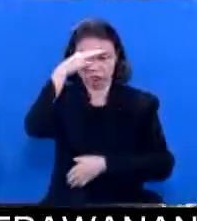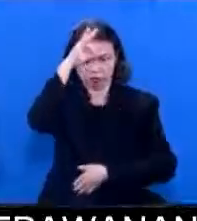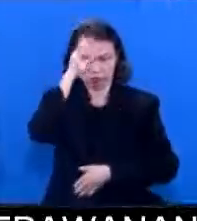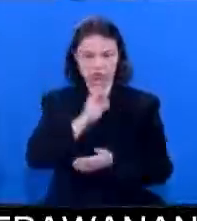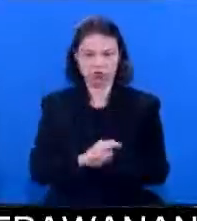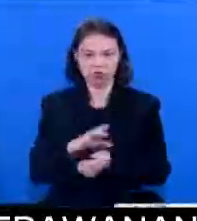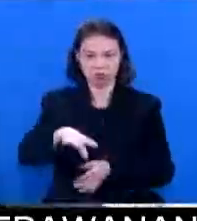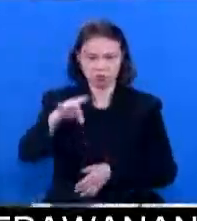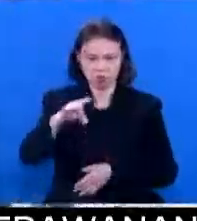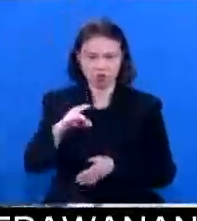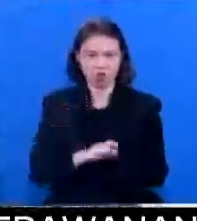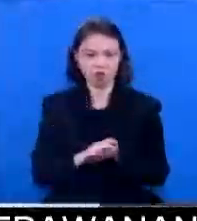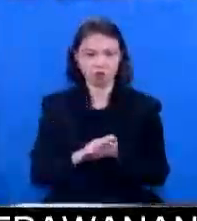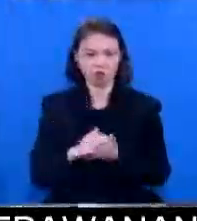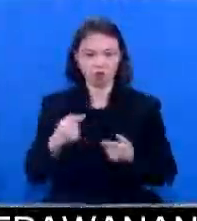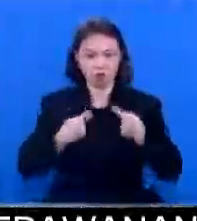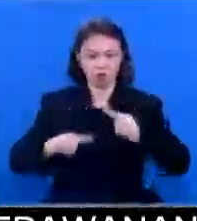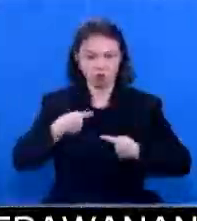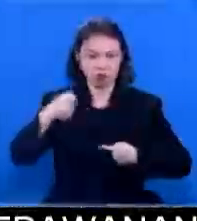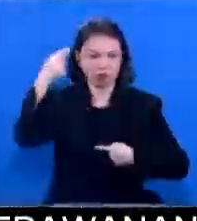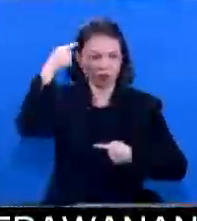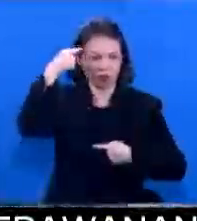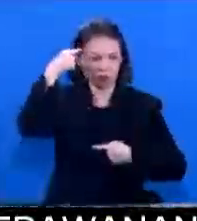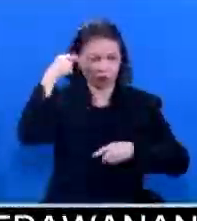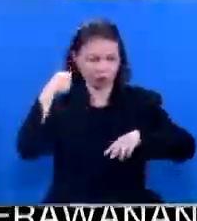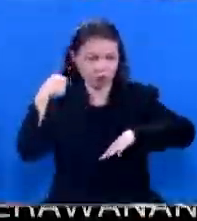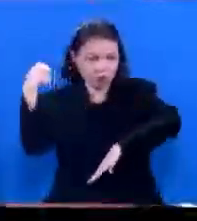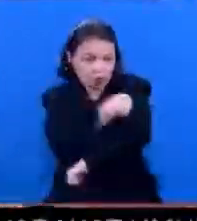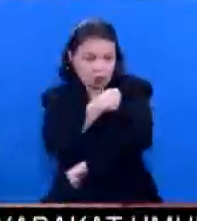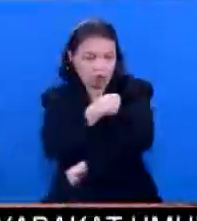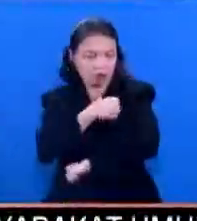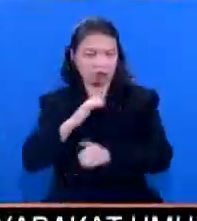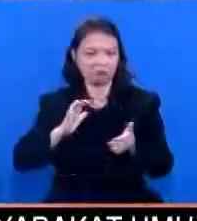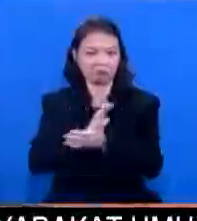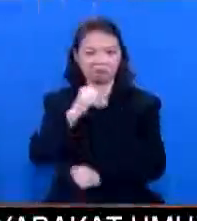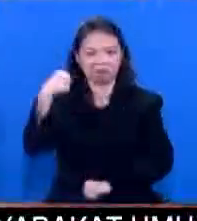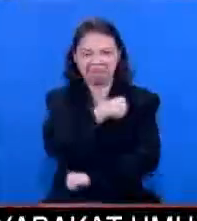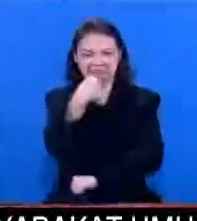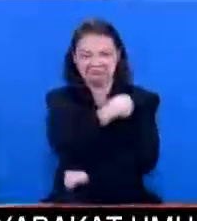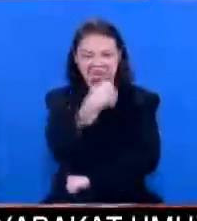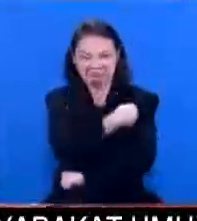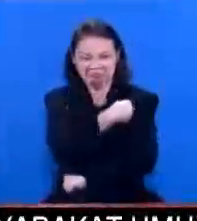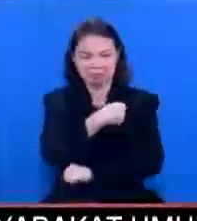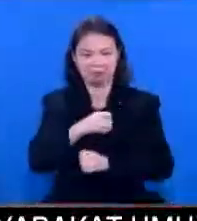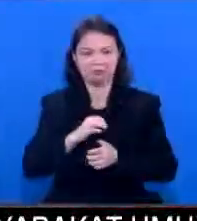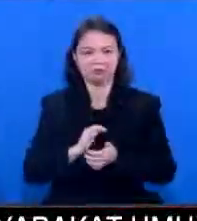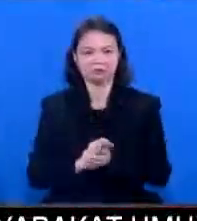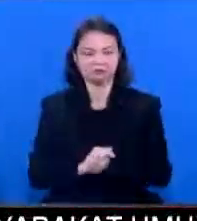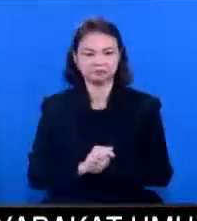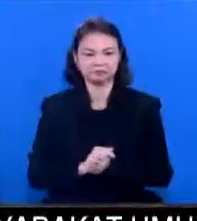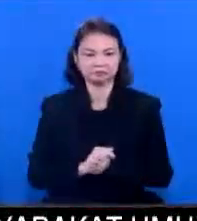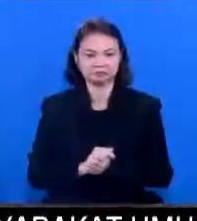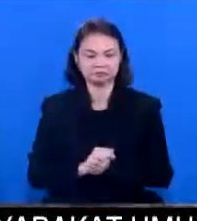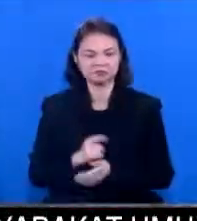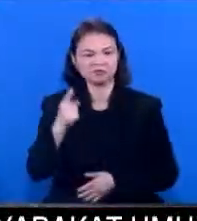juga menemukan luka di kepala dan luka lebam di lengan pada jenazah perempuan tanpa identitas ini.